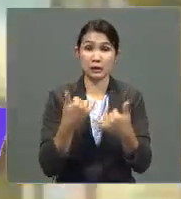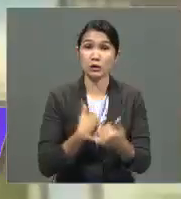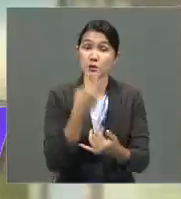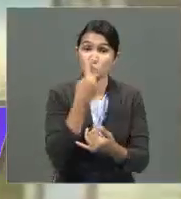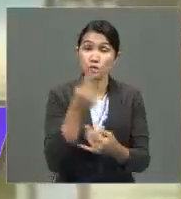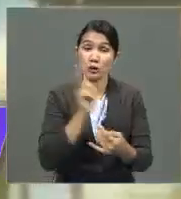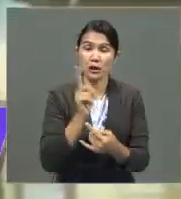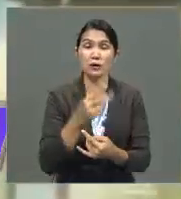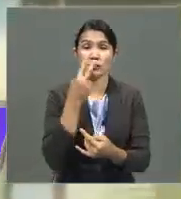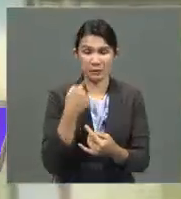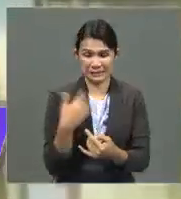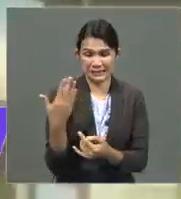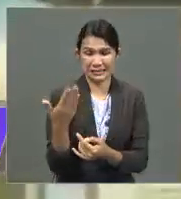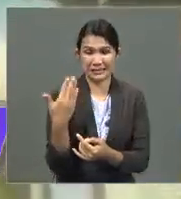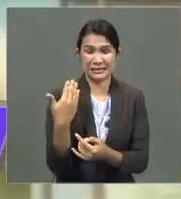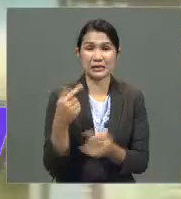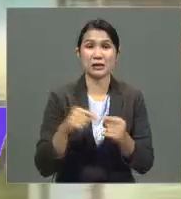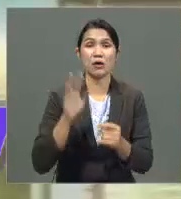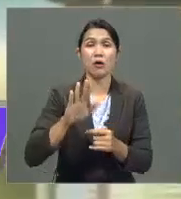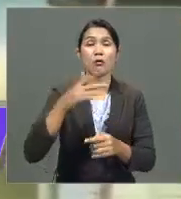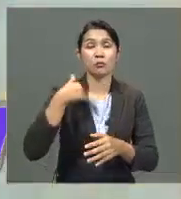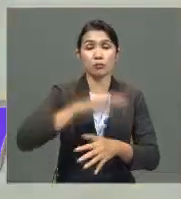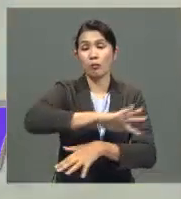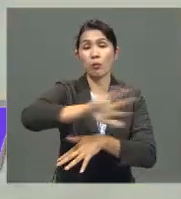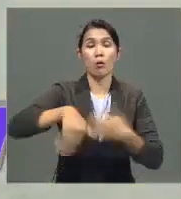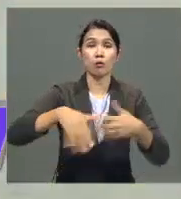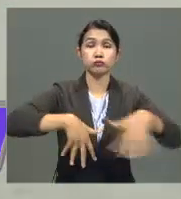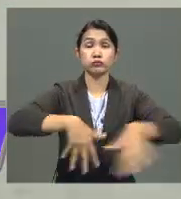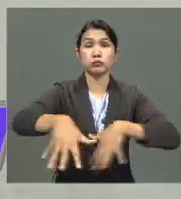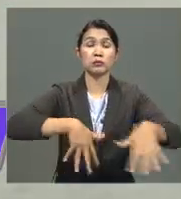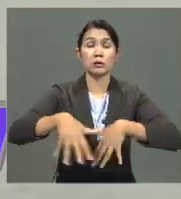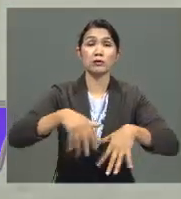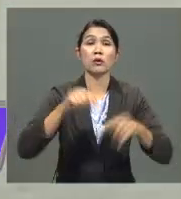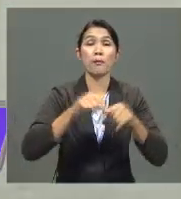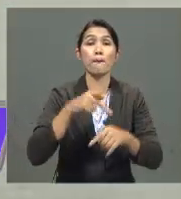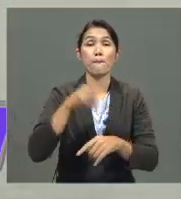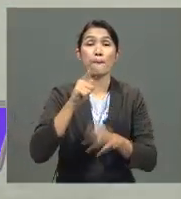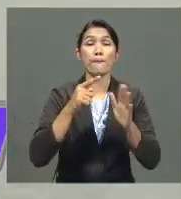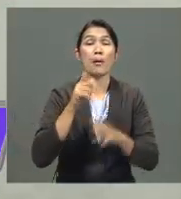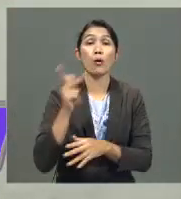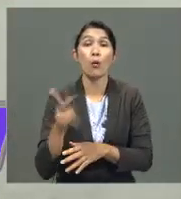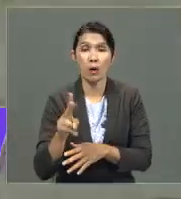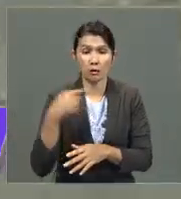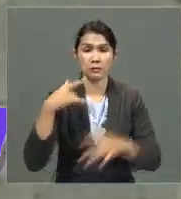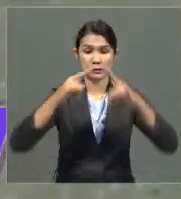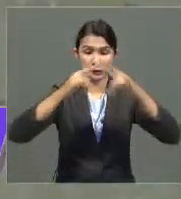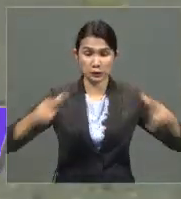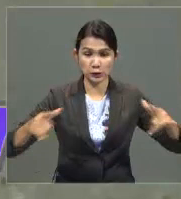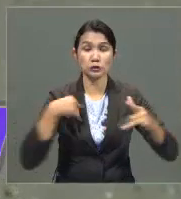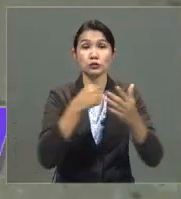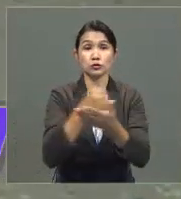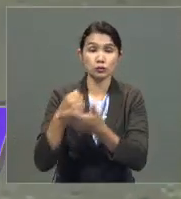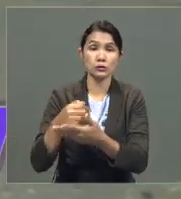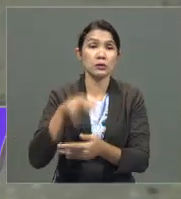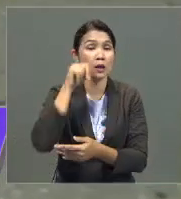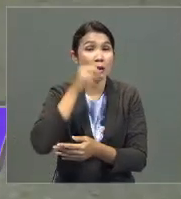การล่าสุดที่ผ่านมานะครับในพื้นที่พี่น้องประชาชนในพื้นที่ตำบลปากแควเองนะครับก็จะมีการช่วยเหลือตั้งเต้นต่างๆไม่ว่าจะเป็น